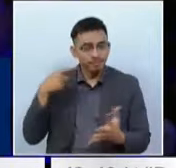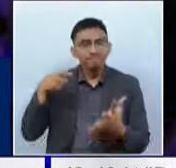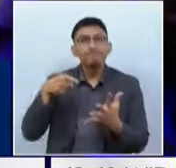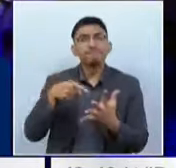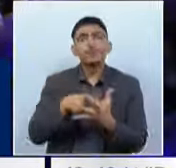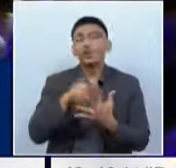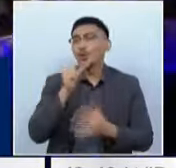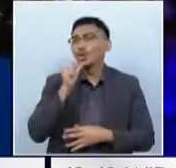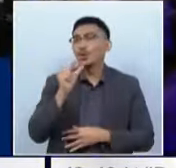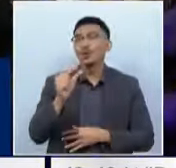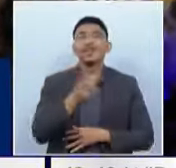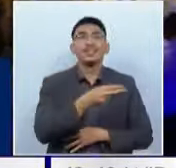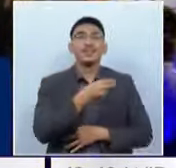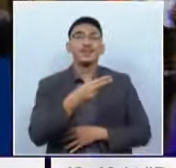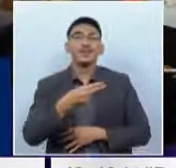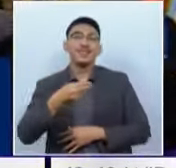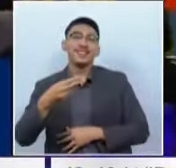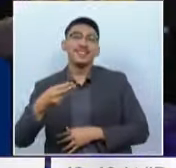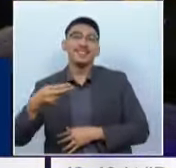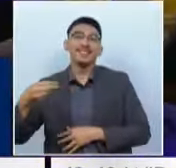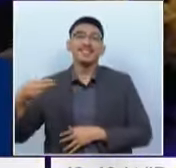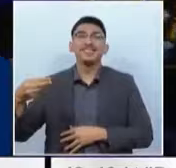memilih untuk